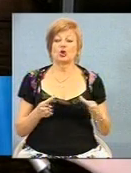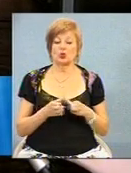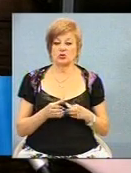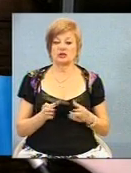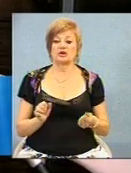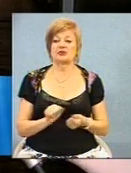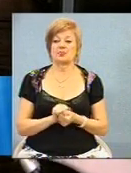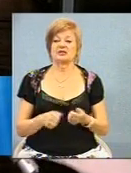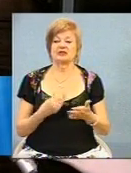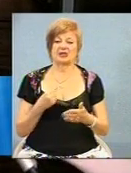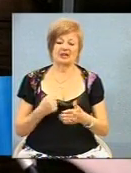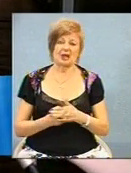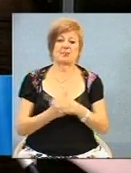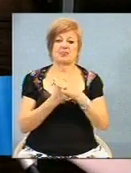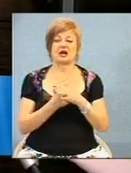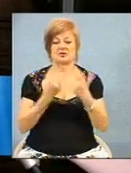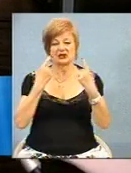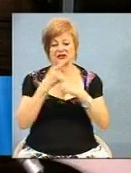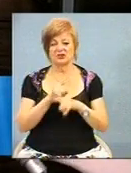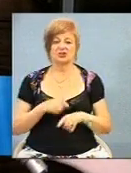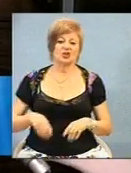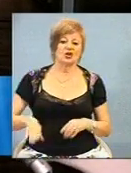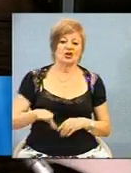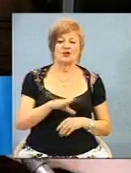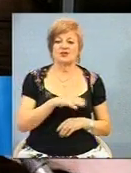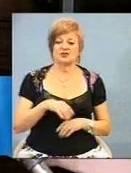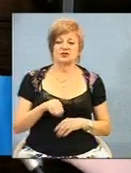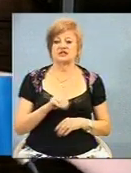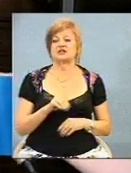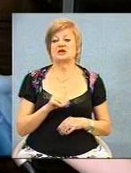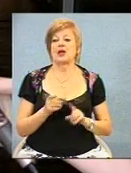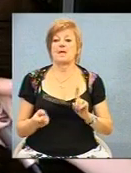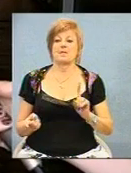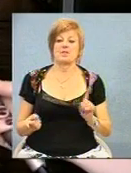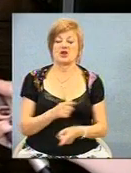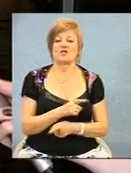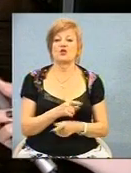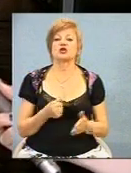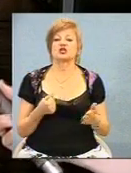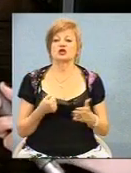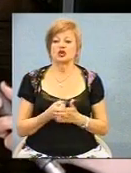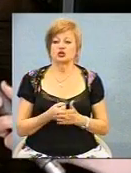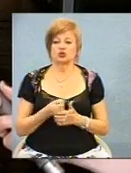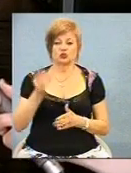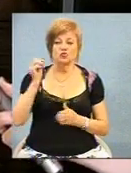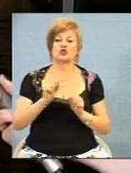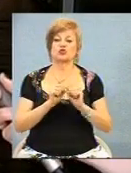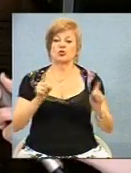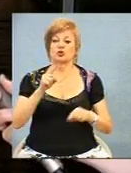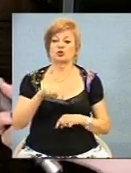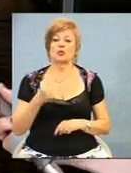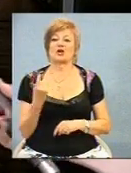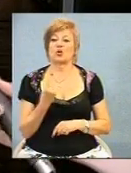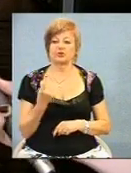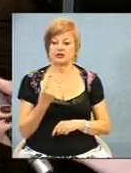база, технічні засоби, весь учнівський склад переводиться до навчального закладу номер